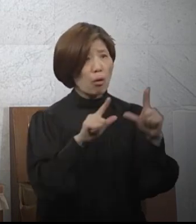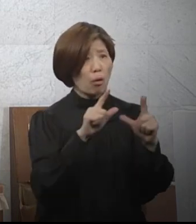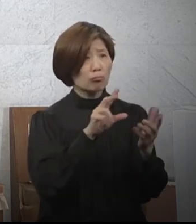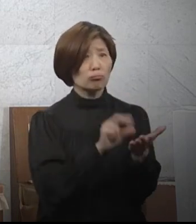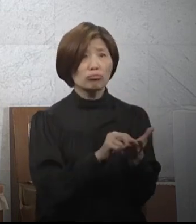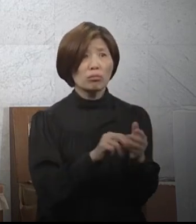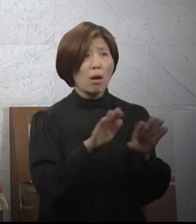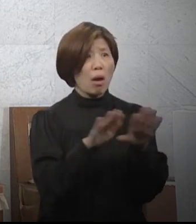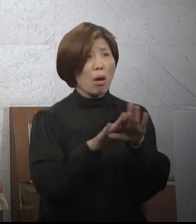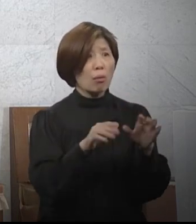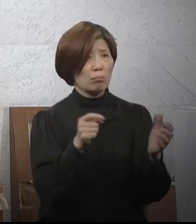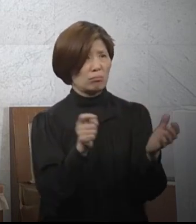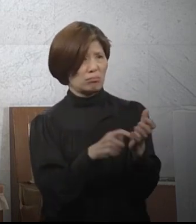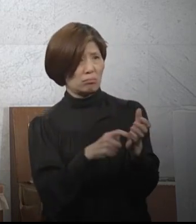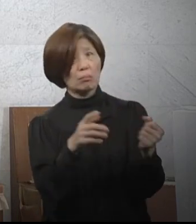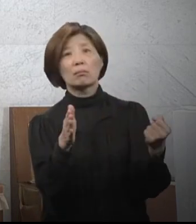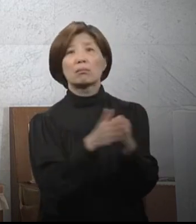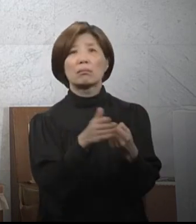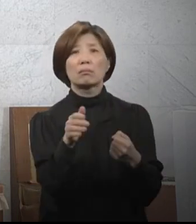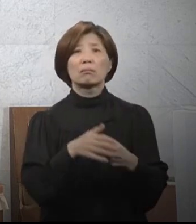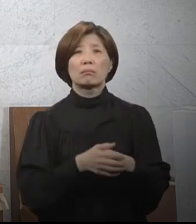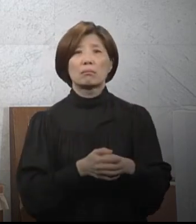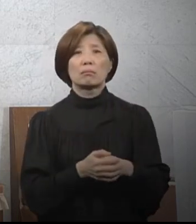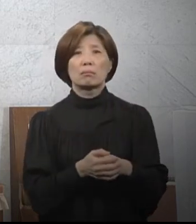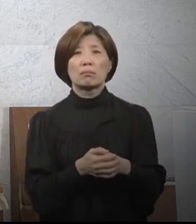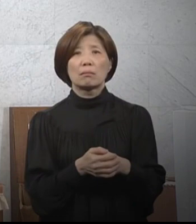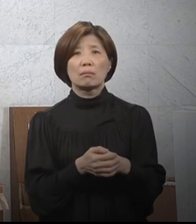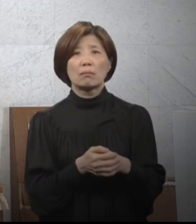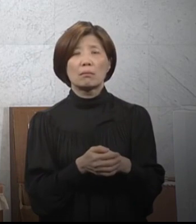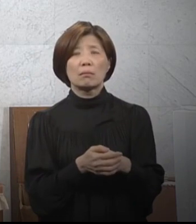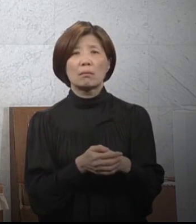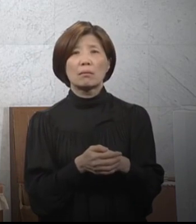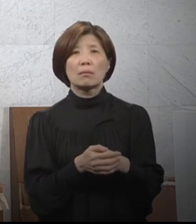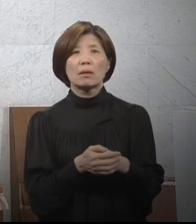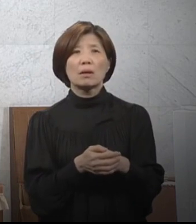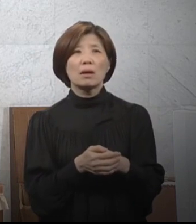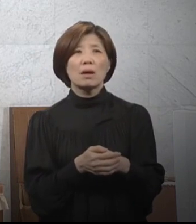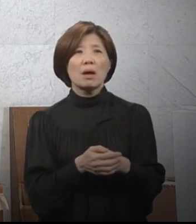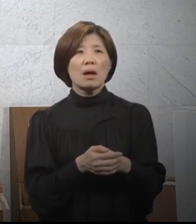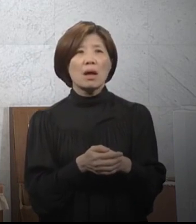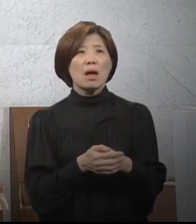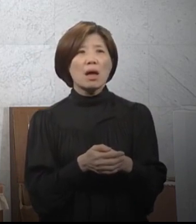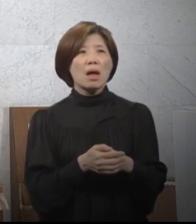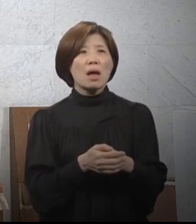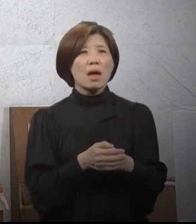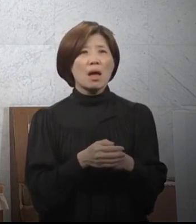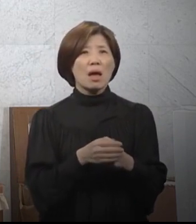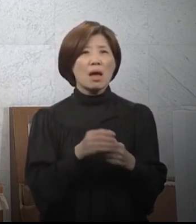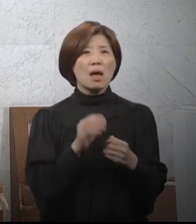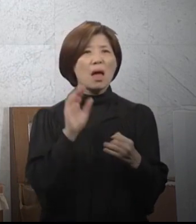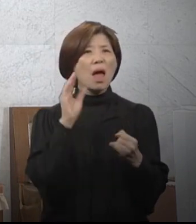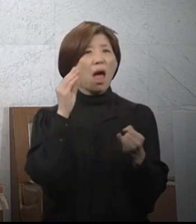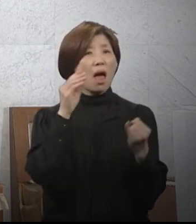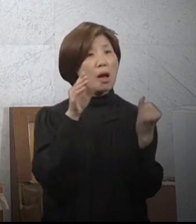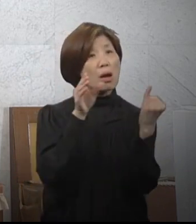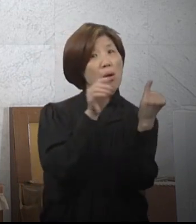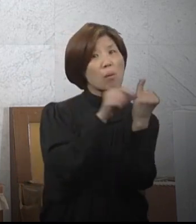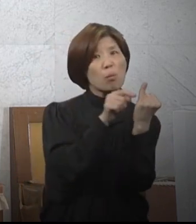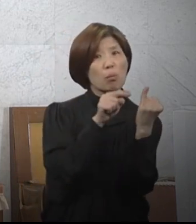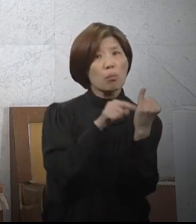사는 문제를 해결하는 것이 더 시급한 문제였기에 새끼를 뵌 돼지 한 마리를 데려와 사육을